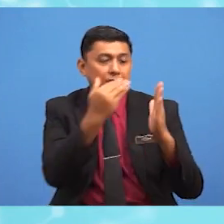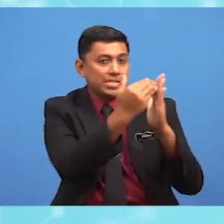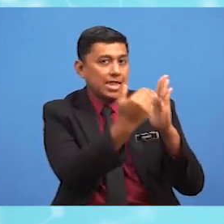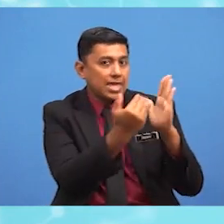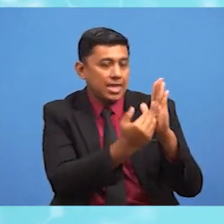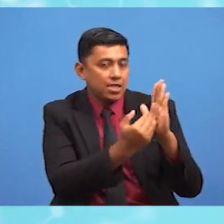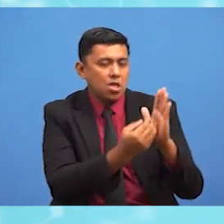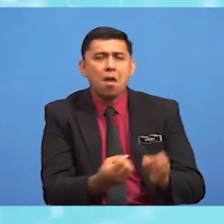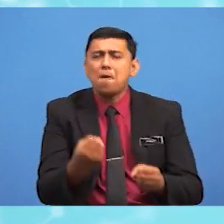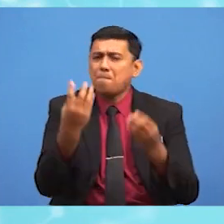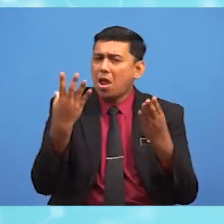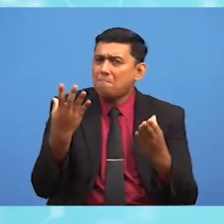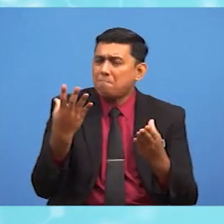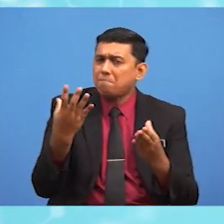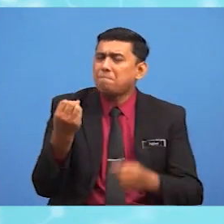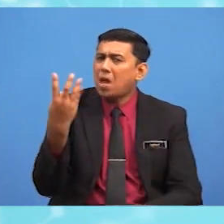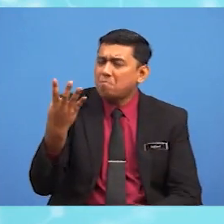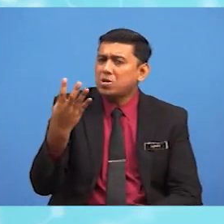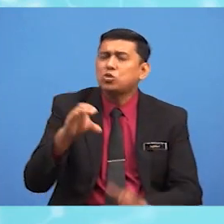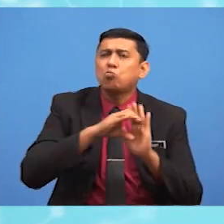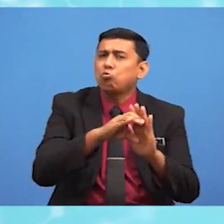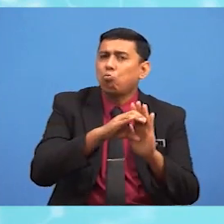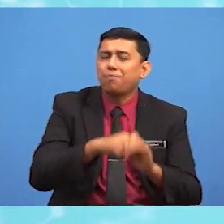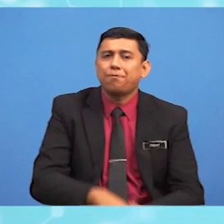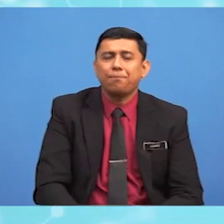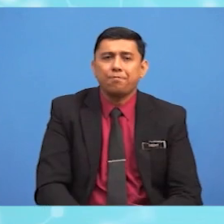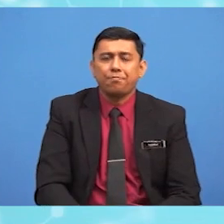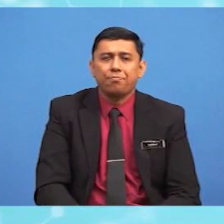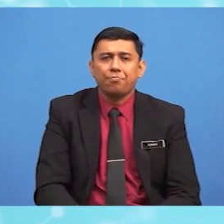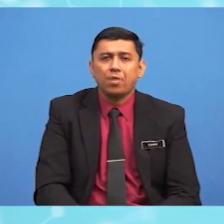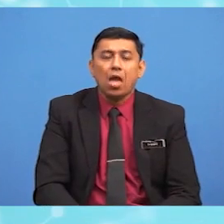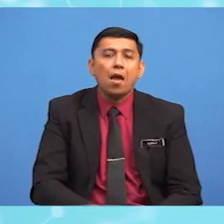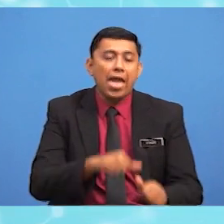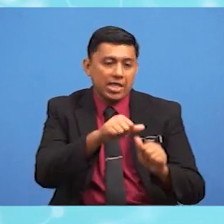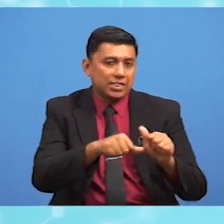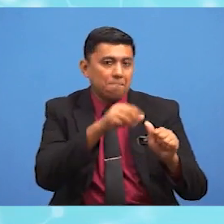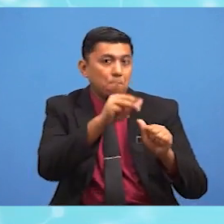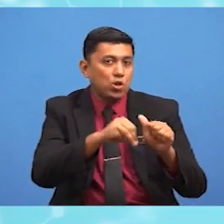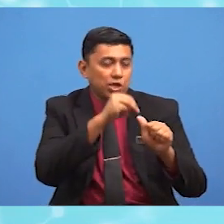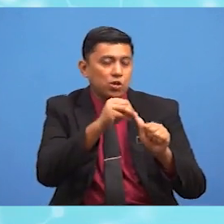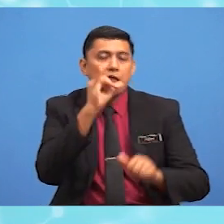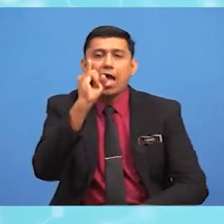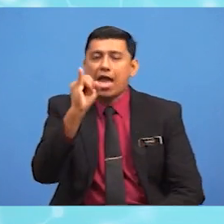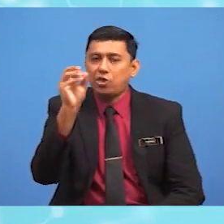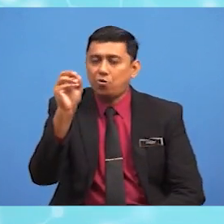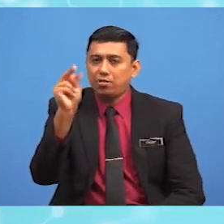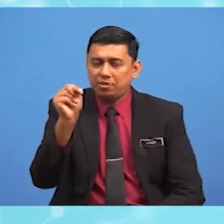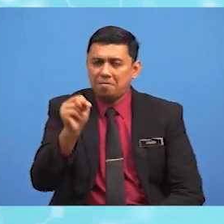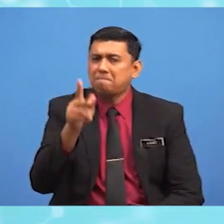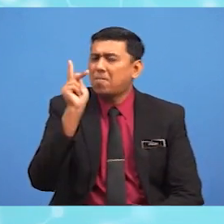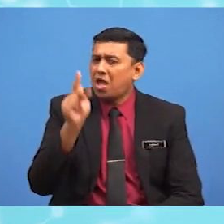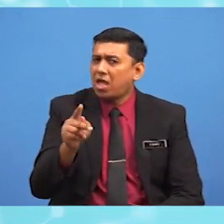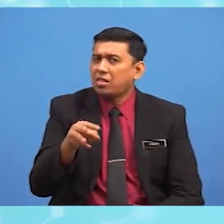senaraikan beberapa contoh unsur yang boleh wujud dalam bentuk atom, molekul atau ion. Cikgu